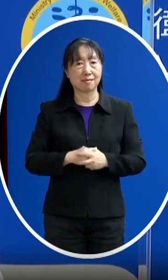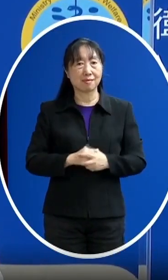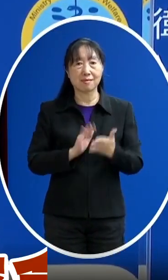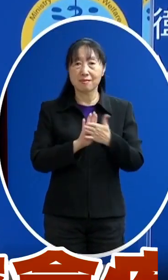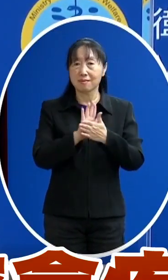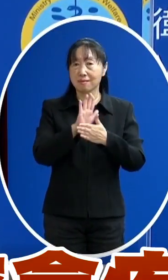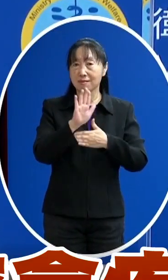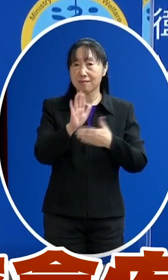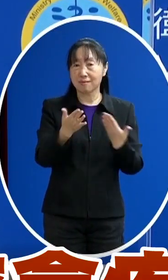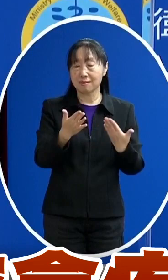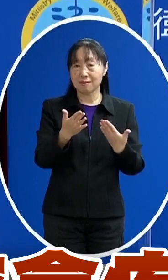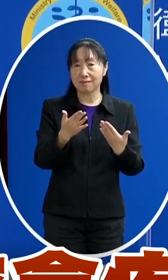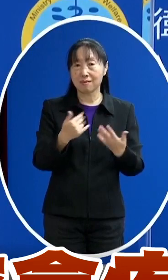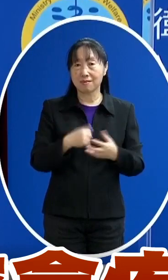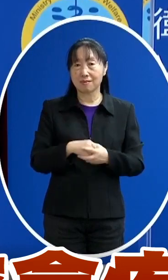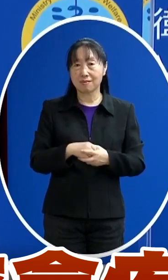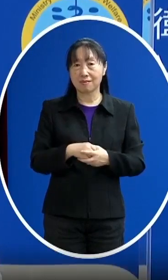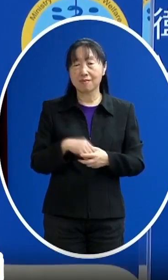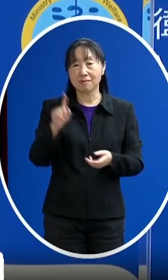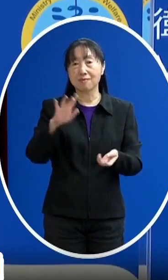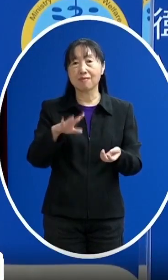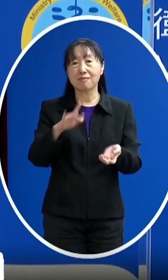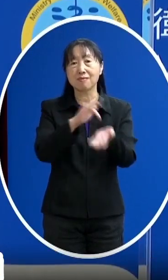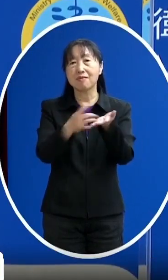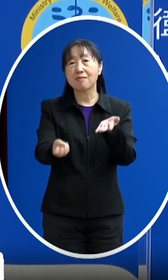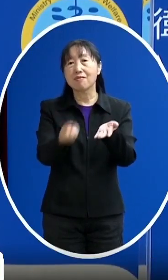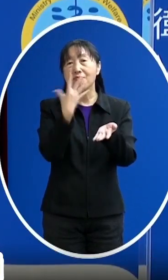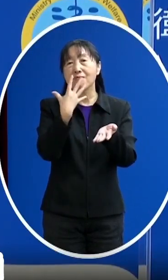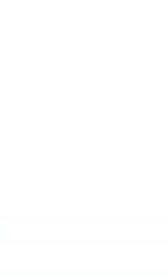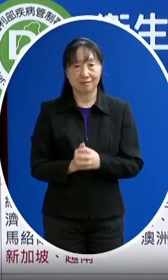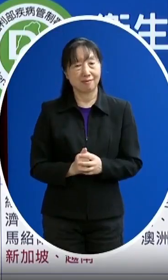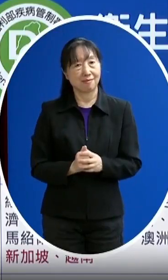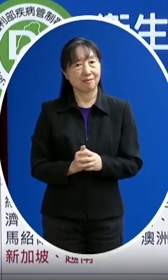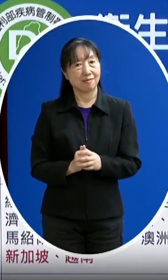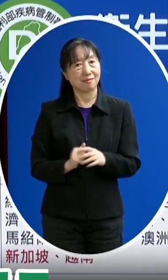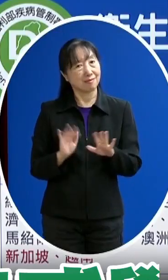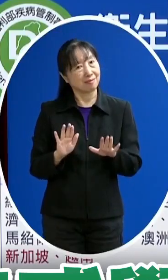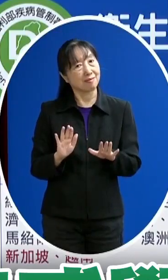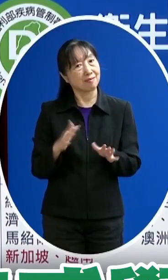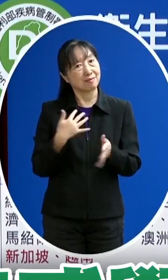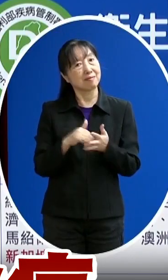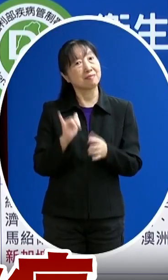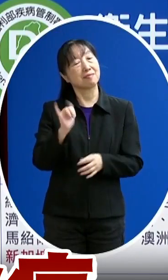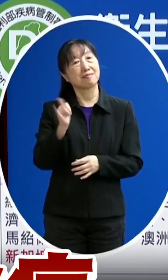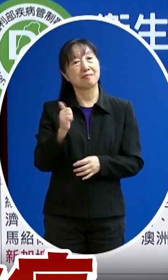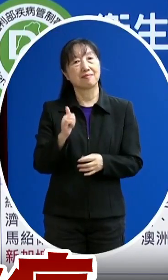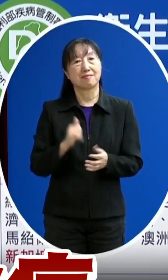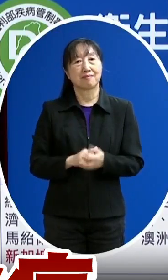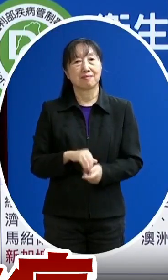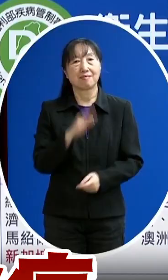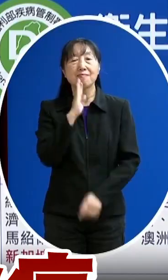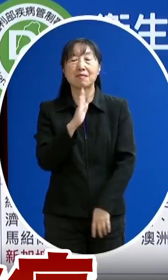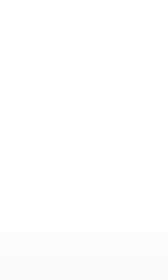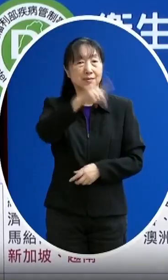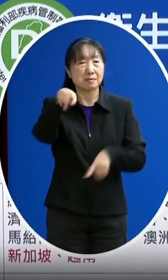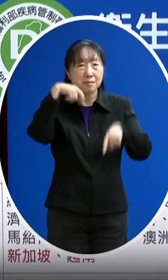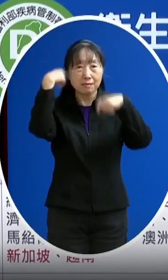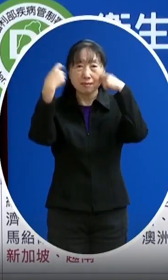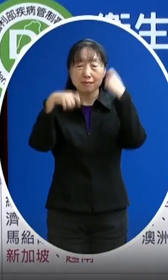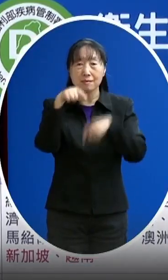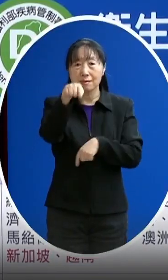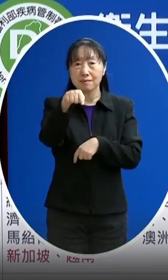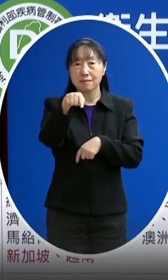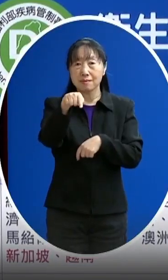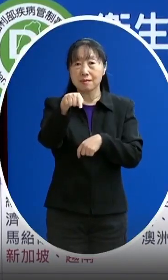来我有用了一个普拿疼把它退下来， 现在都已经大概没有感觉，要压到它才会。那一